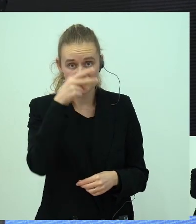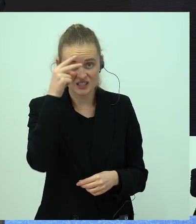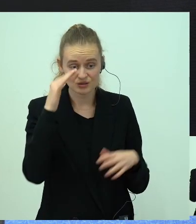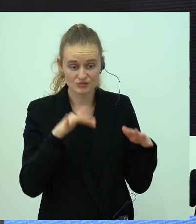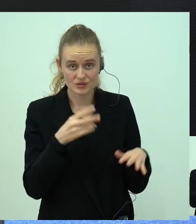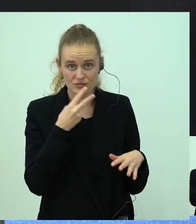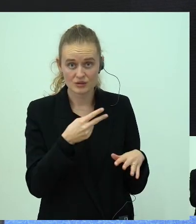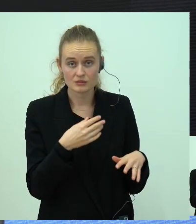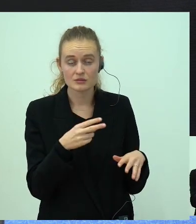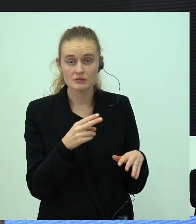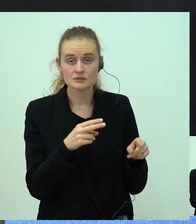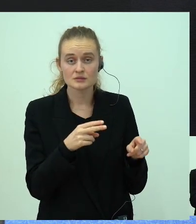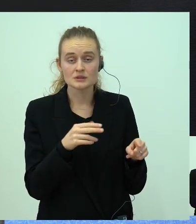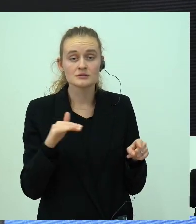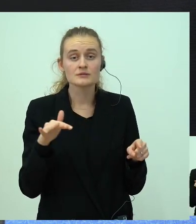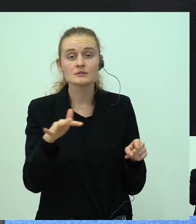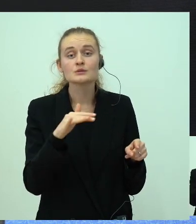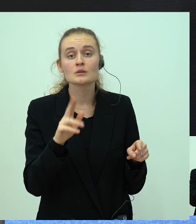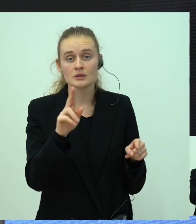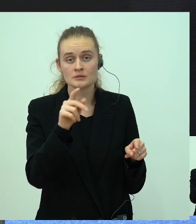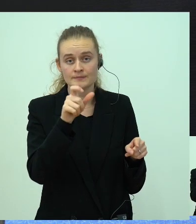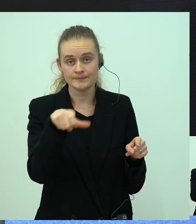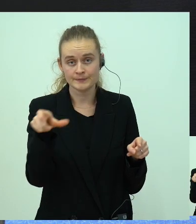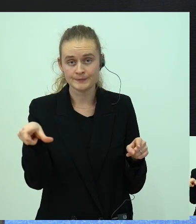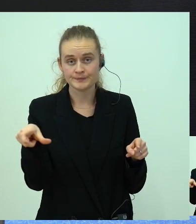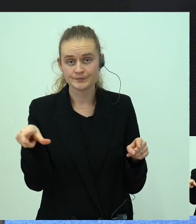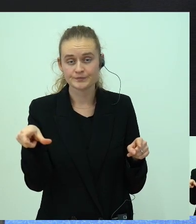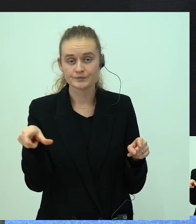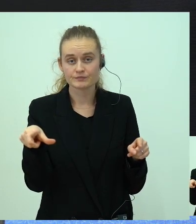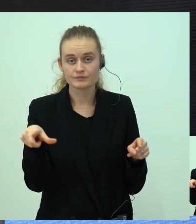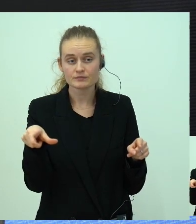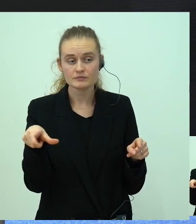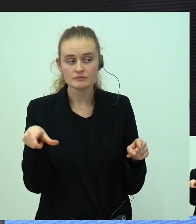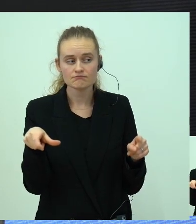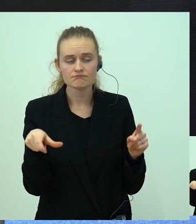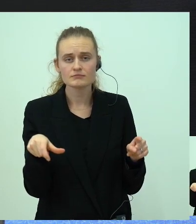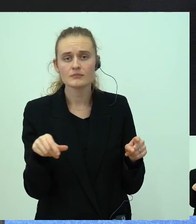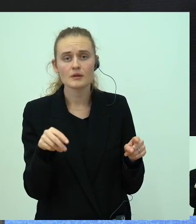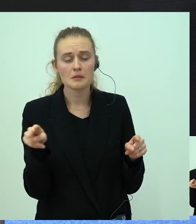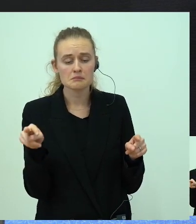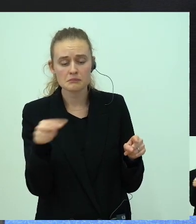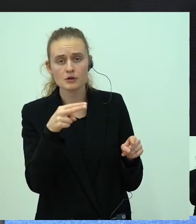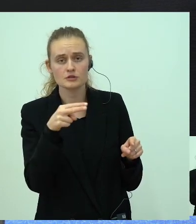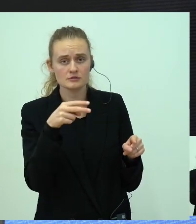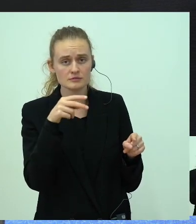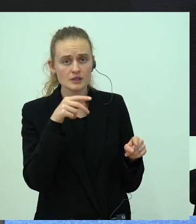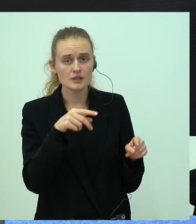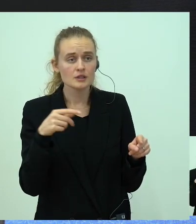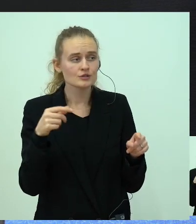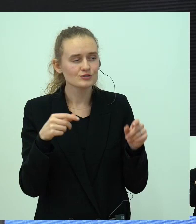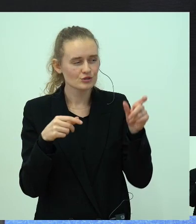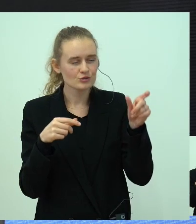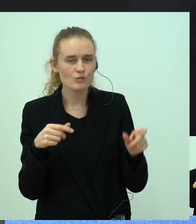daugumai mūsų visuomenės narių, žmogus iš Palestinos yra